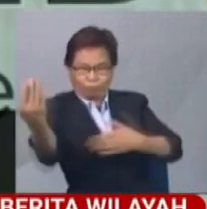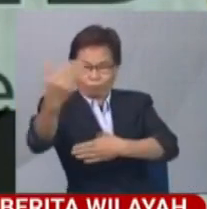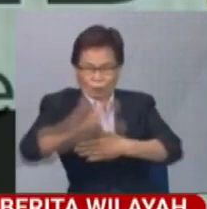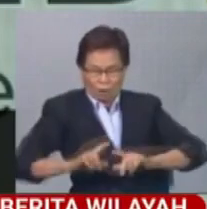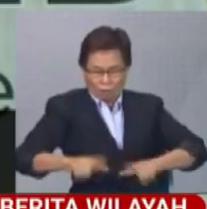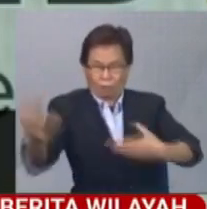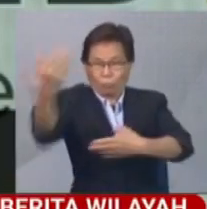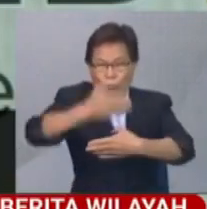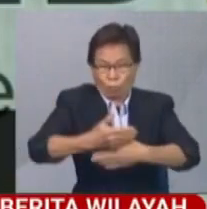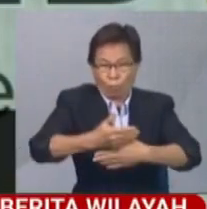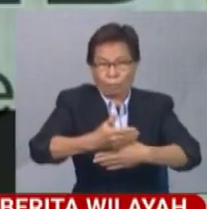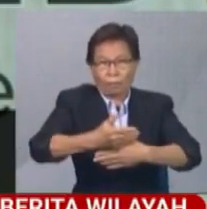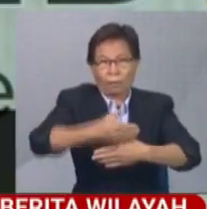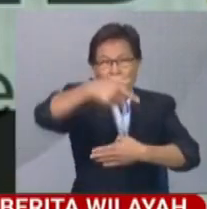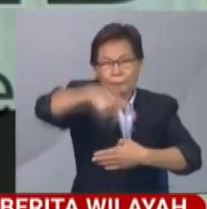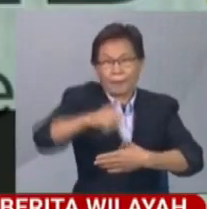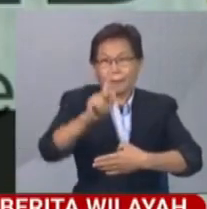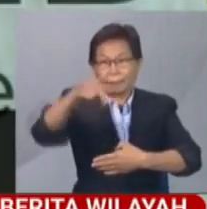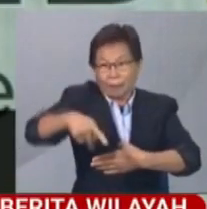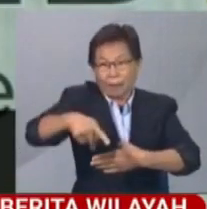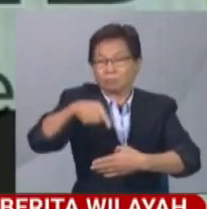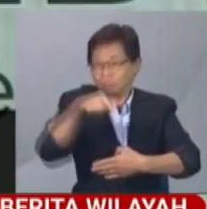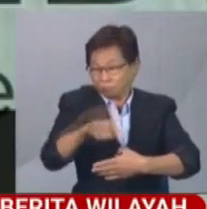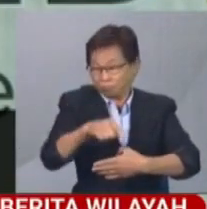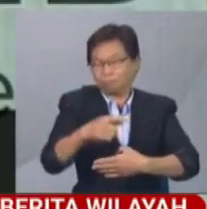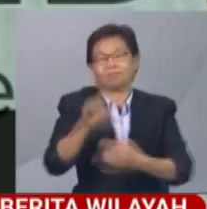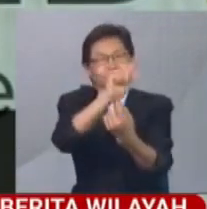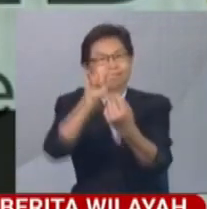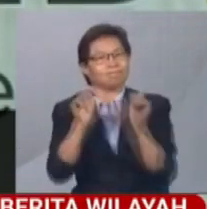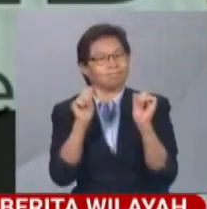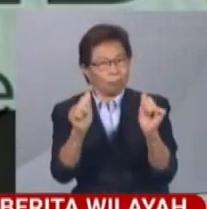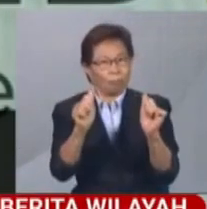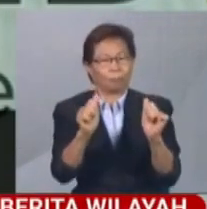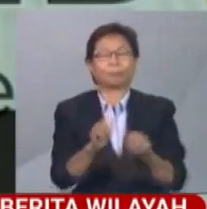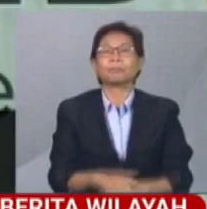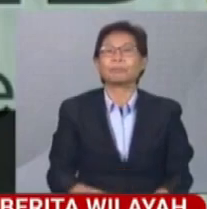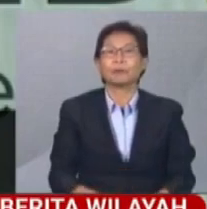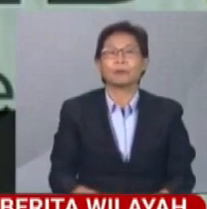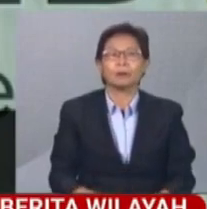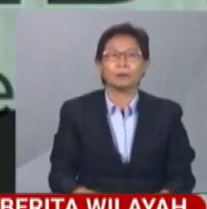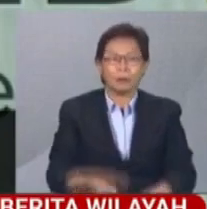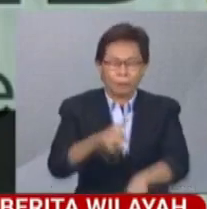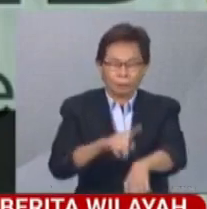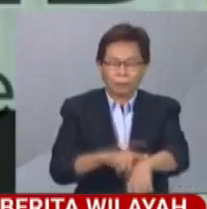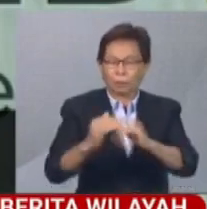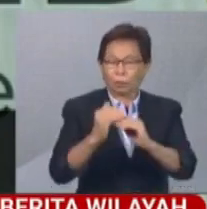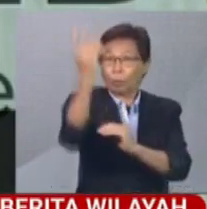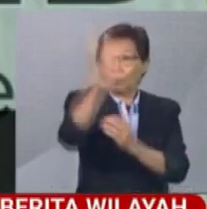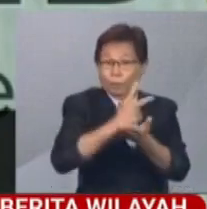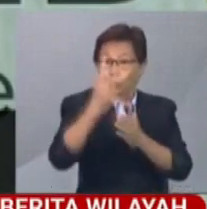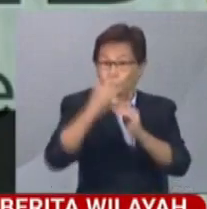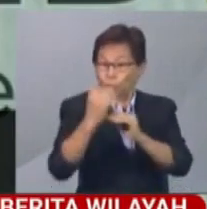di bawah Perintah Kawalan Pergerakan adalah bertepatan. Dalam tempoh lebih 2 minggu